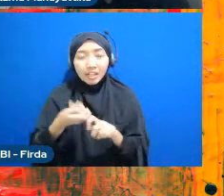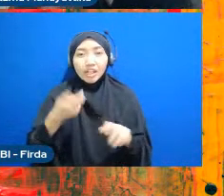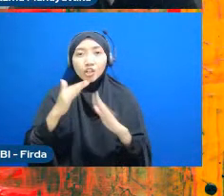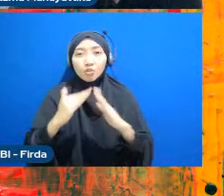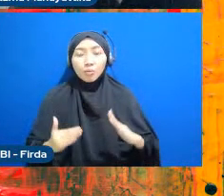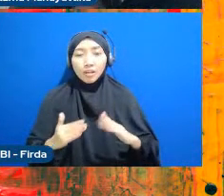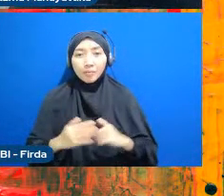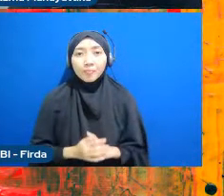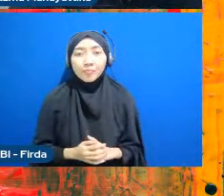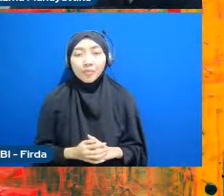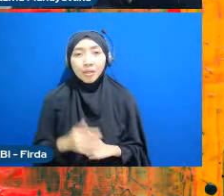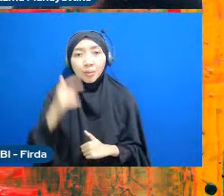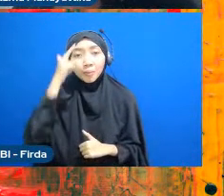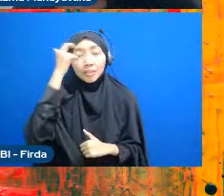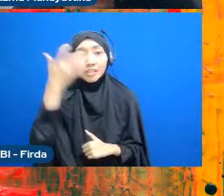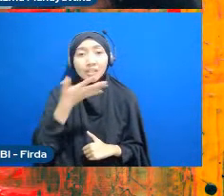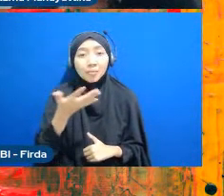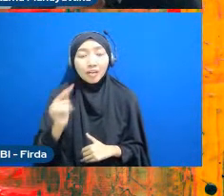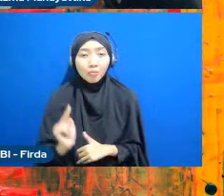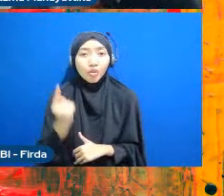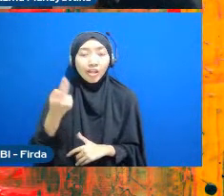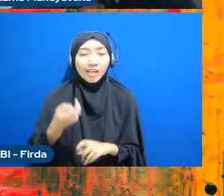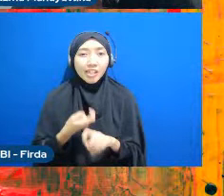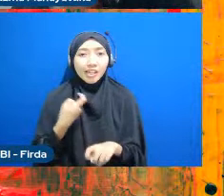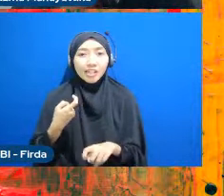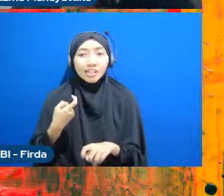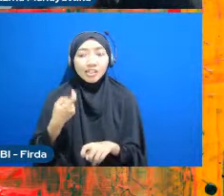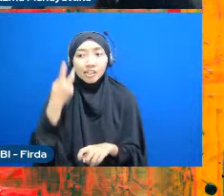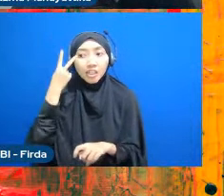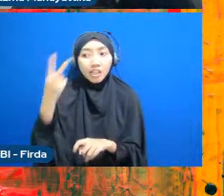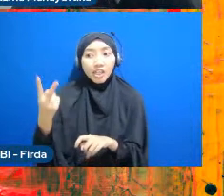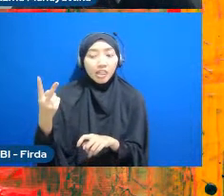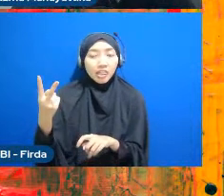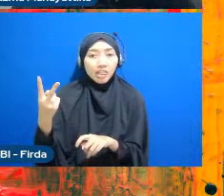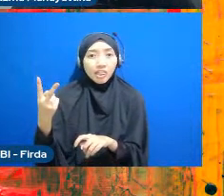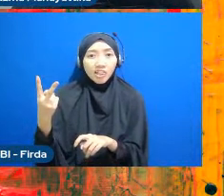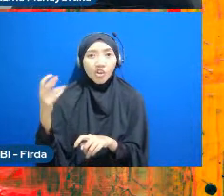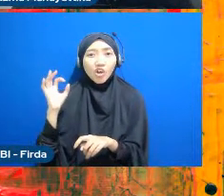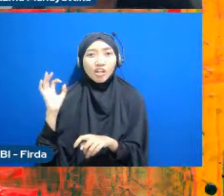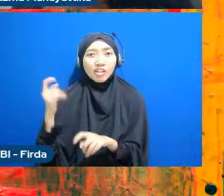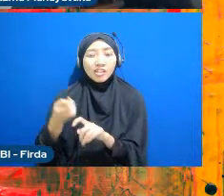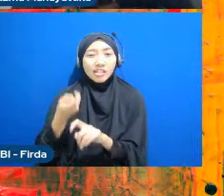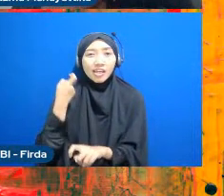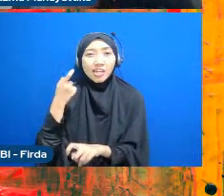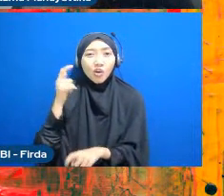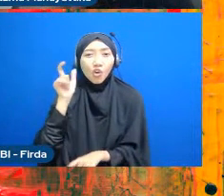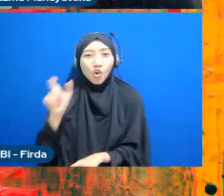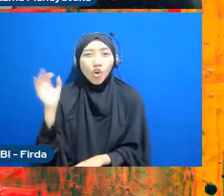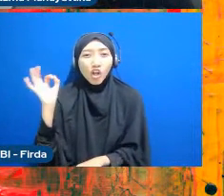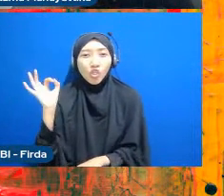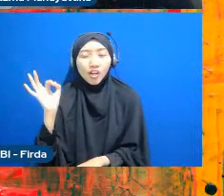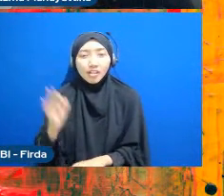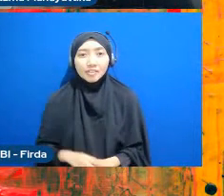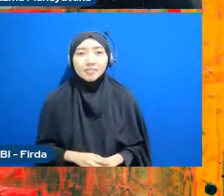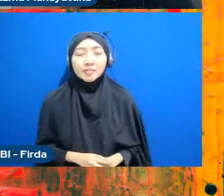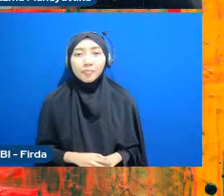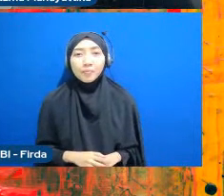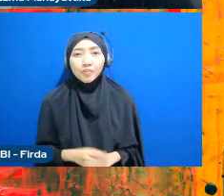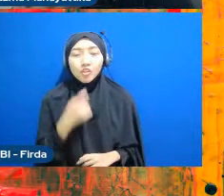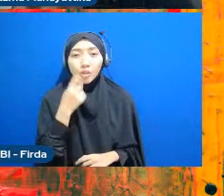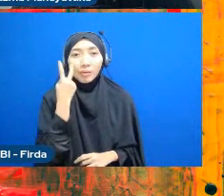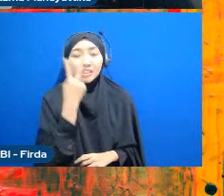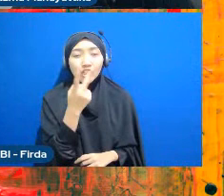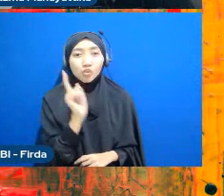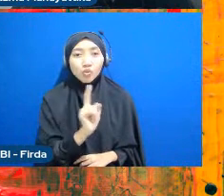belajar emosi itu adalah dari mana? Dari apa yang dia lihat dari orang tuanya. Maka coba cek deh. Kita